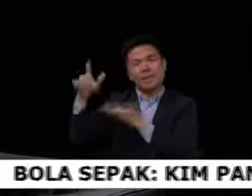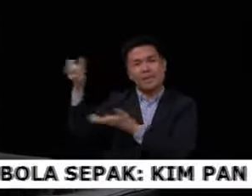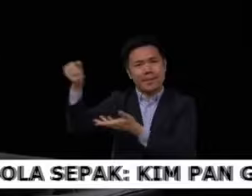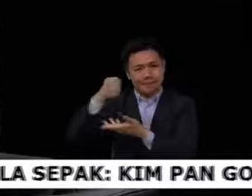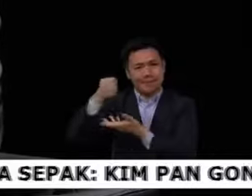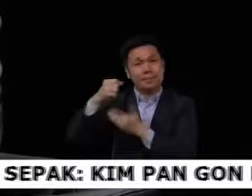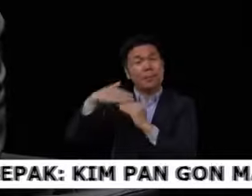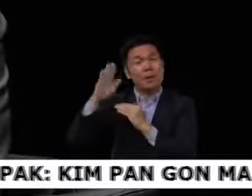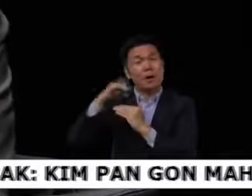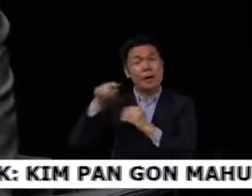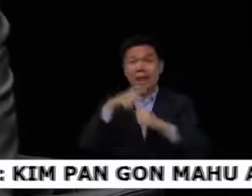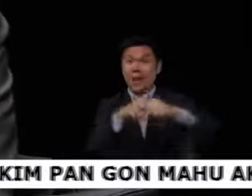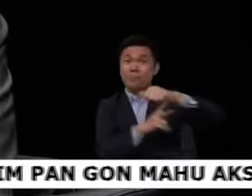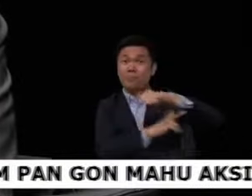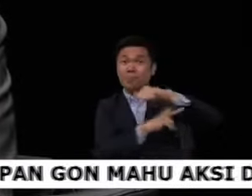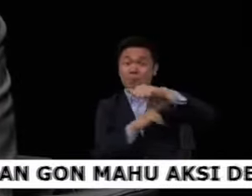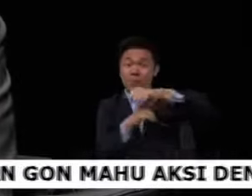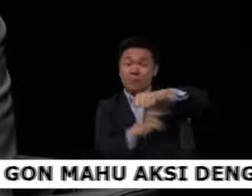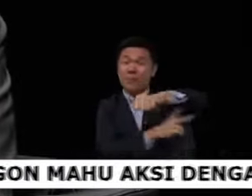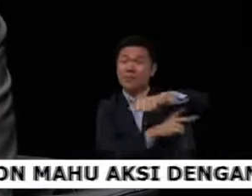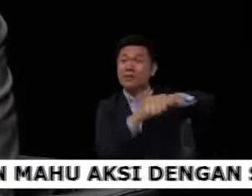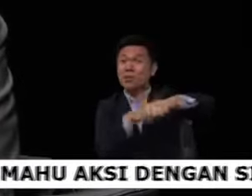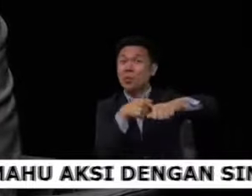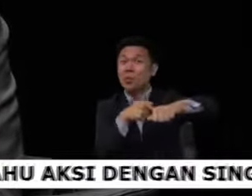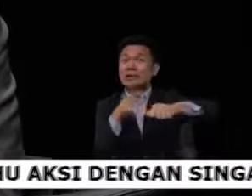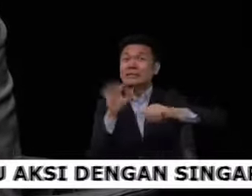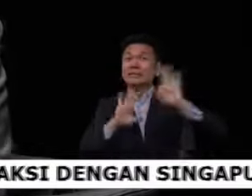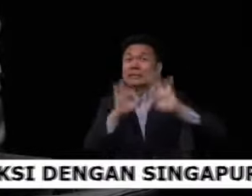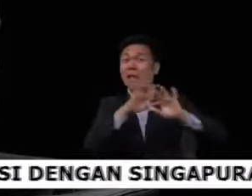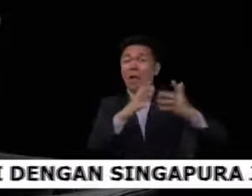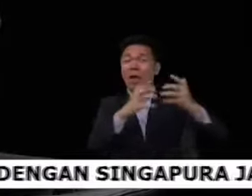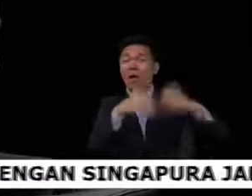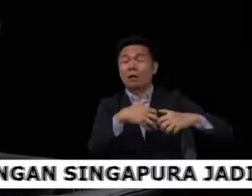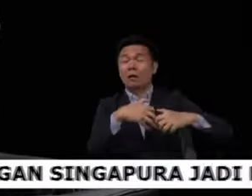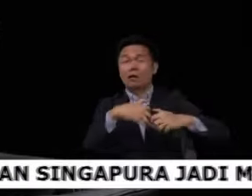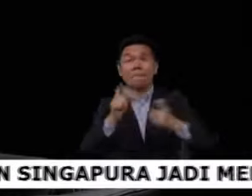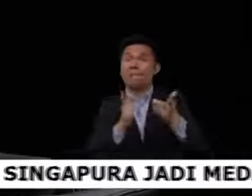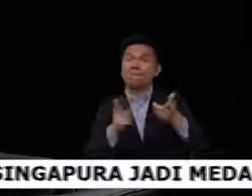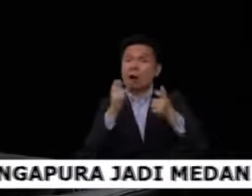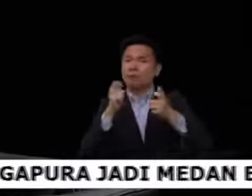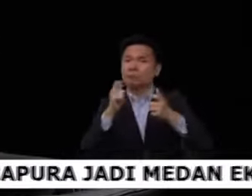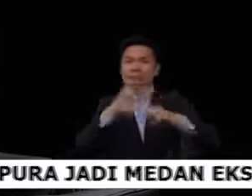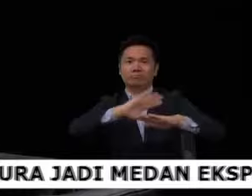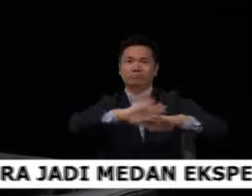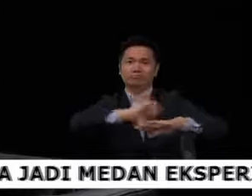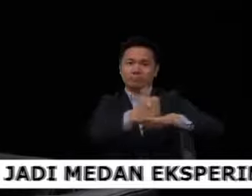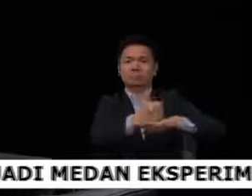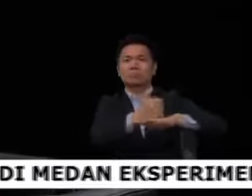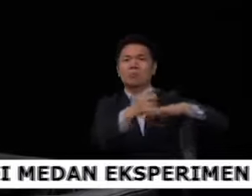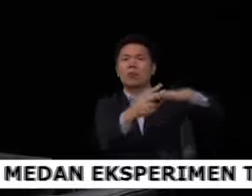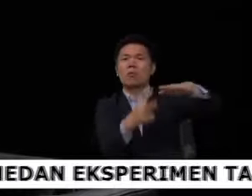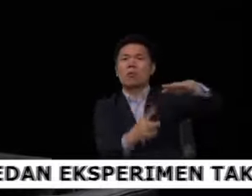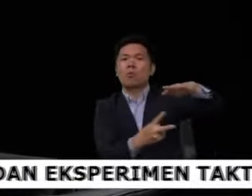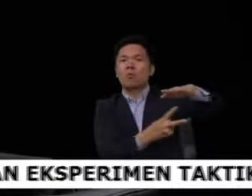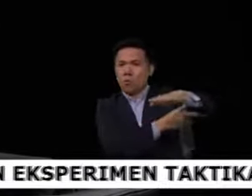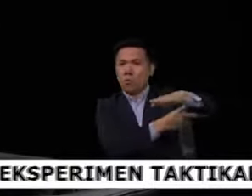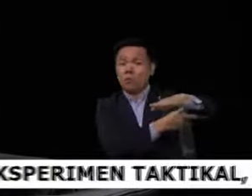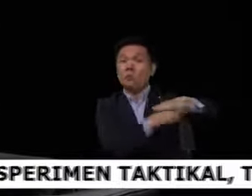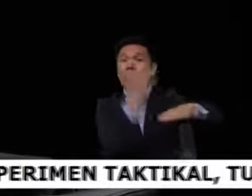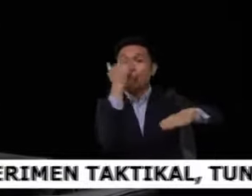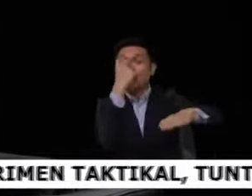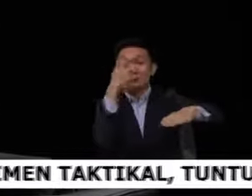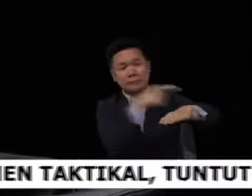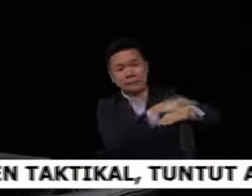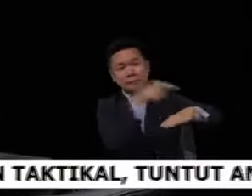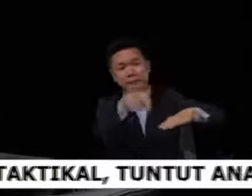dan beresin Iyalah atas supaya bela-bela kuasa-nya kita boleh pasang sesegera yang boleh ya supaya hubungan ini tidak akan terputus